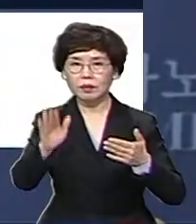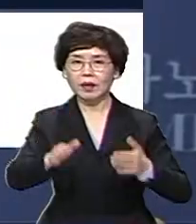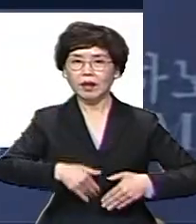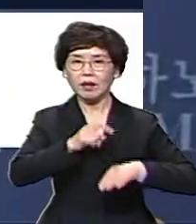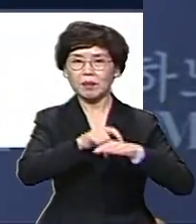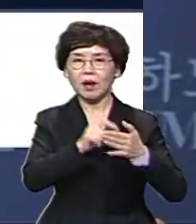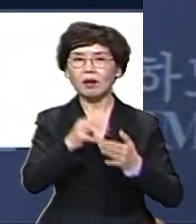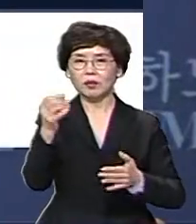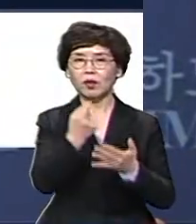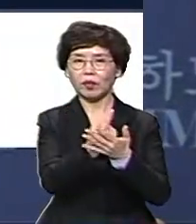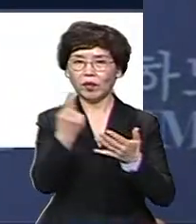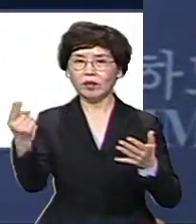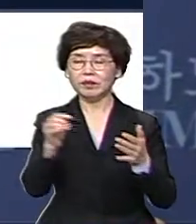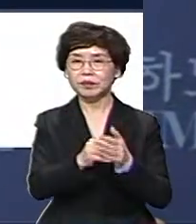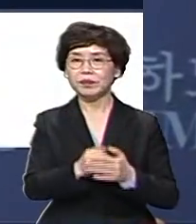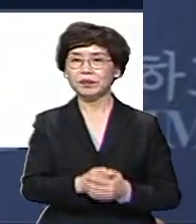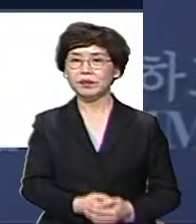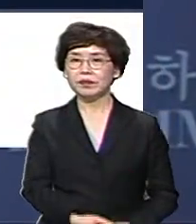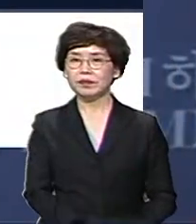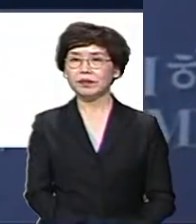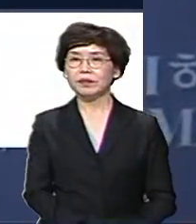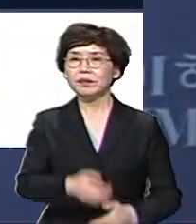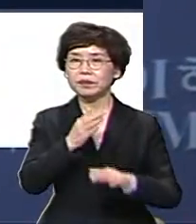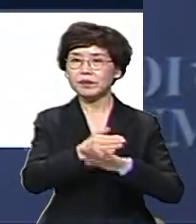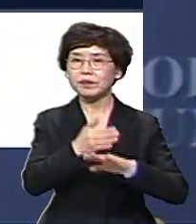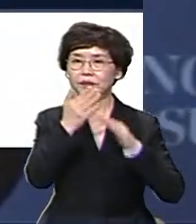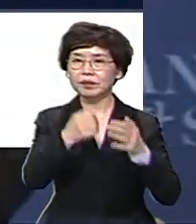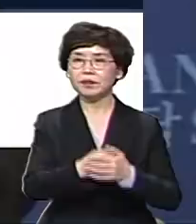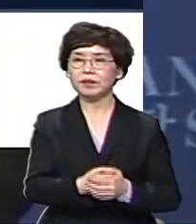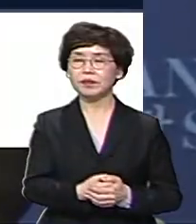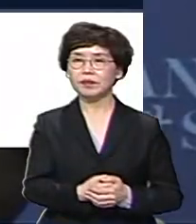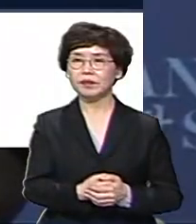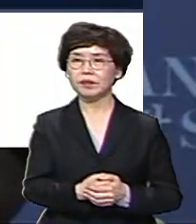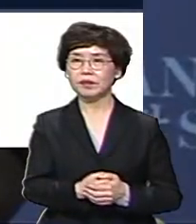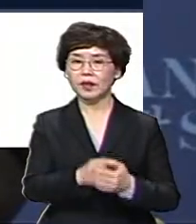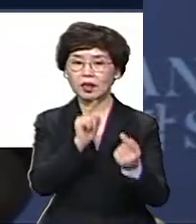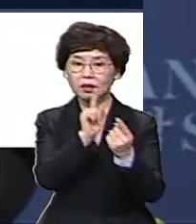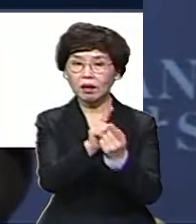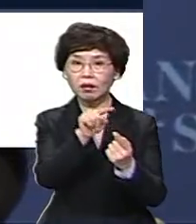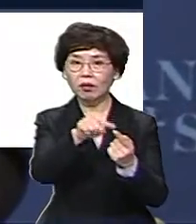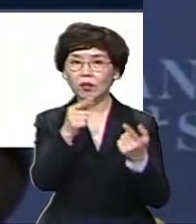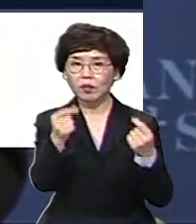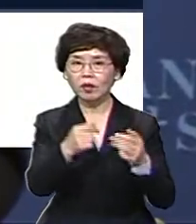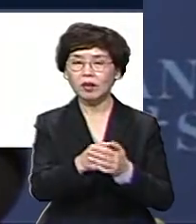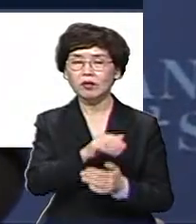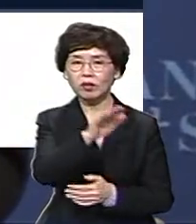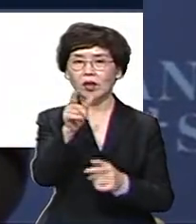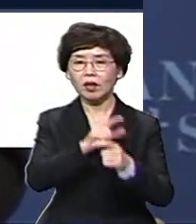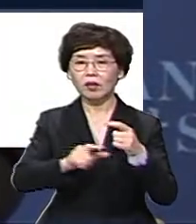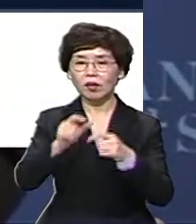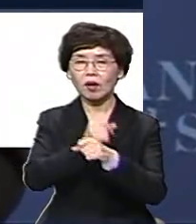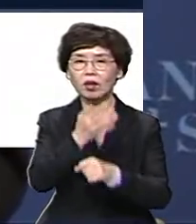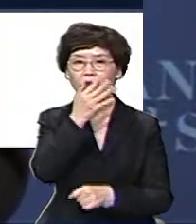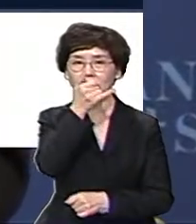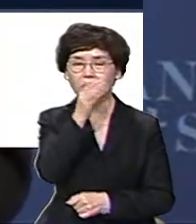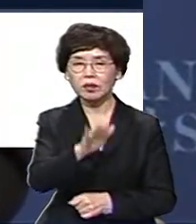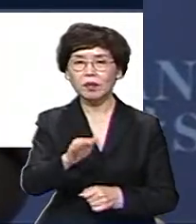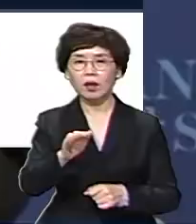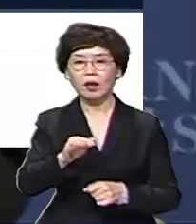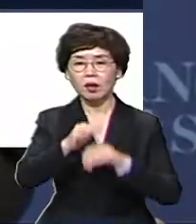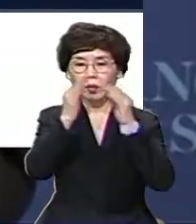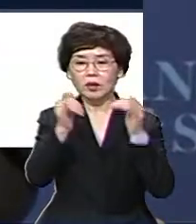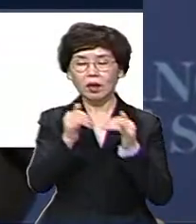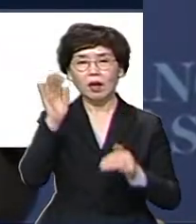관계가 좋았습니다. 따뜻했습니다. 저희가 회담장을 나오긴 했지만 따뜻한 마음으로 나왔습니다. 마이크가 말씀해 주시겠습니다. 예, 맞습니다.